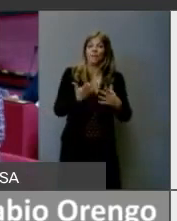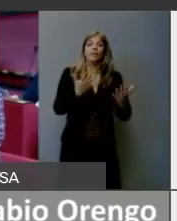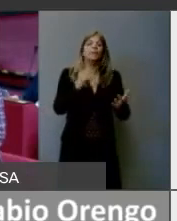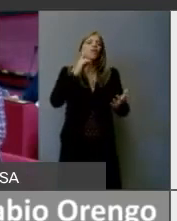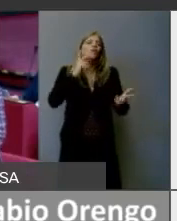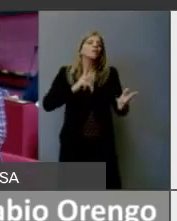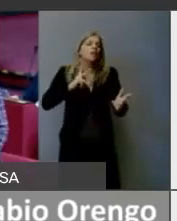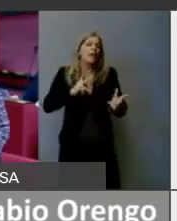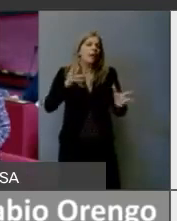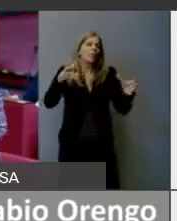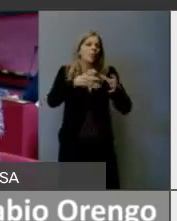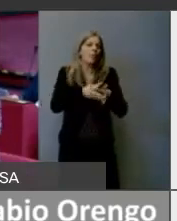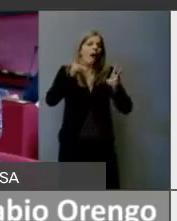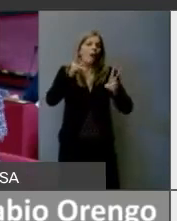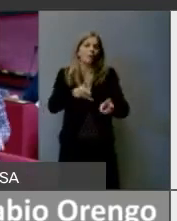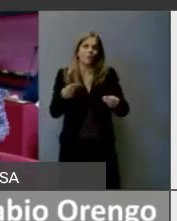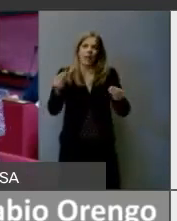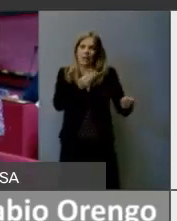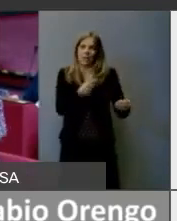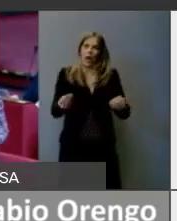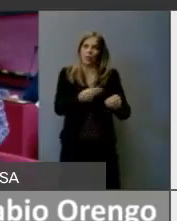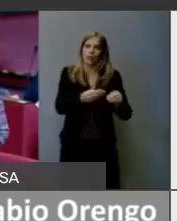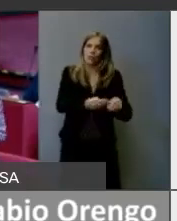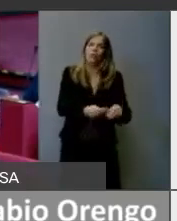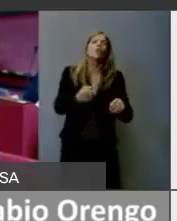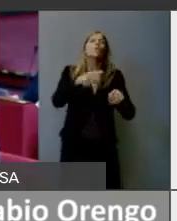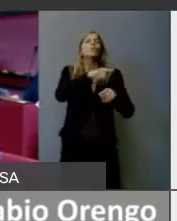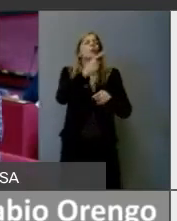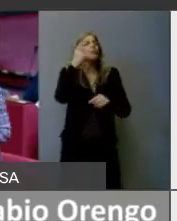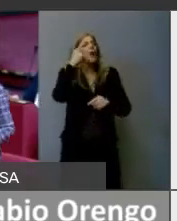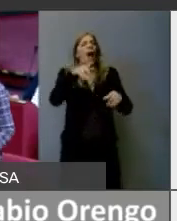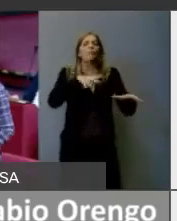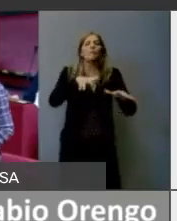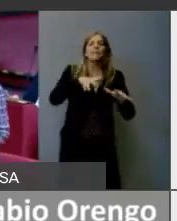comune, le chiedo anche come intende procedere sia